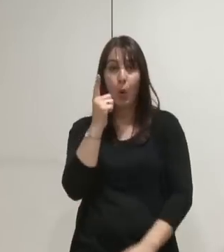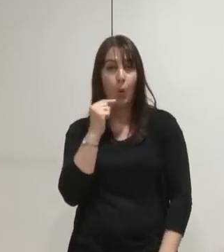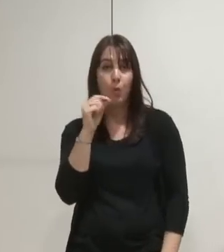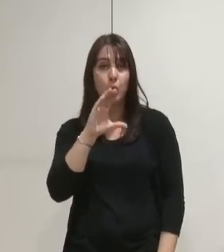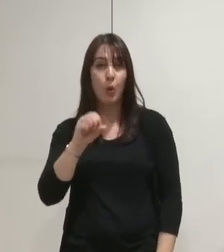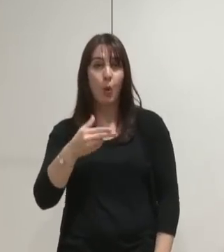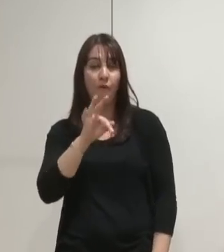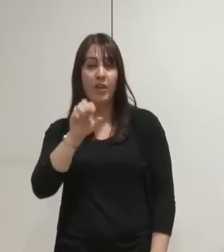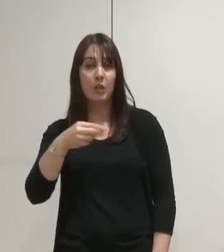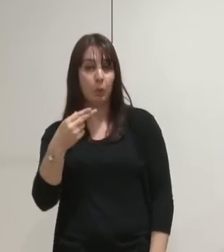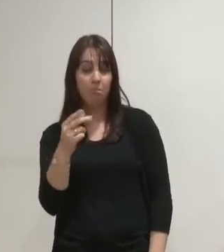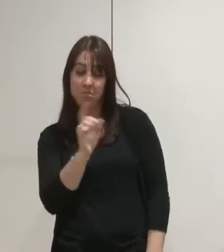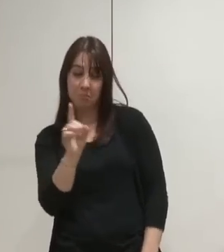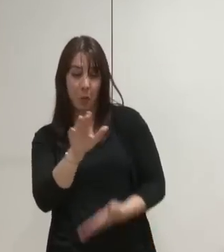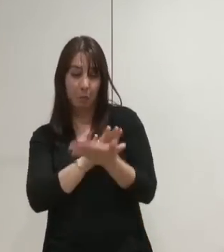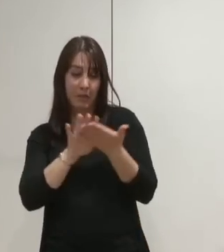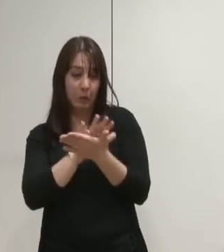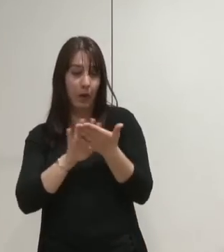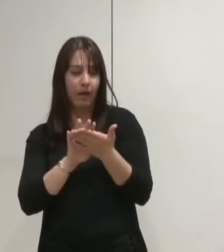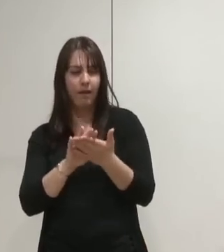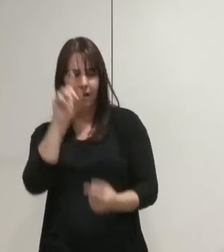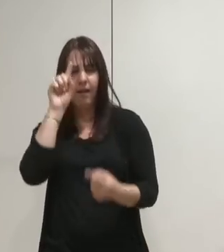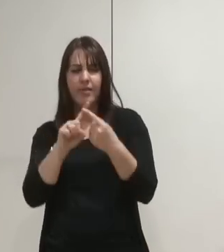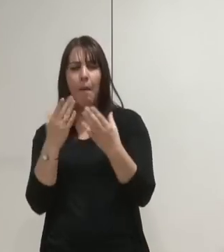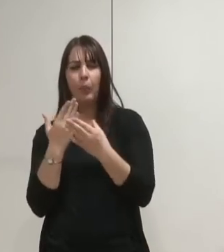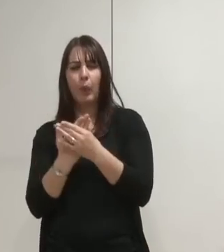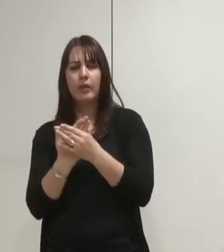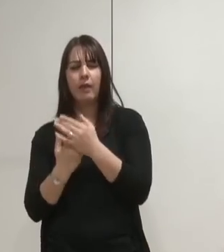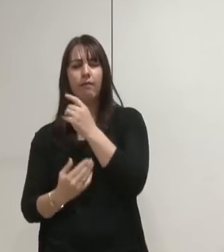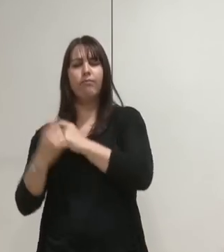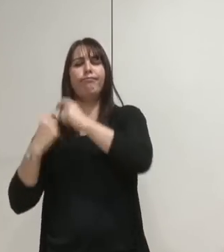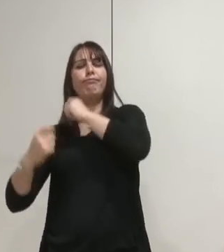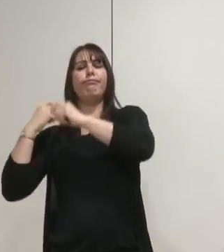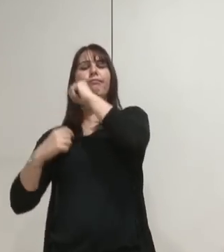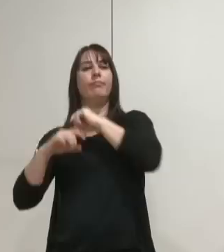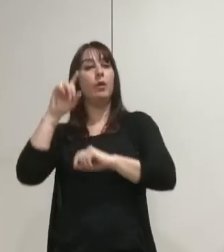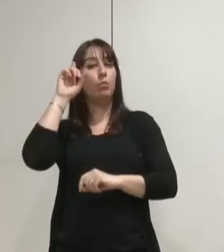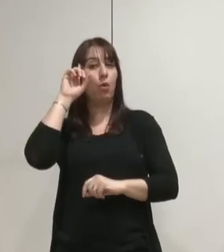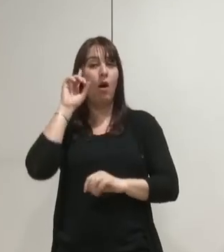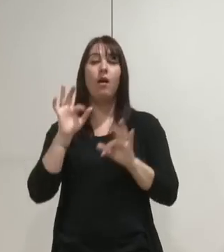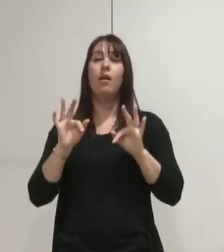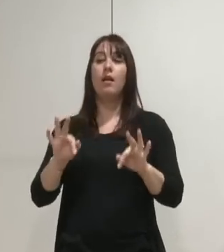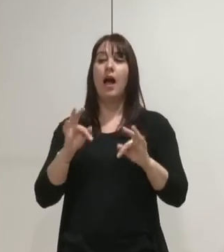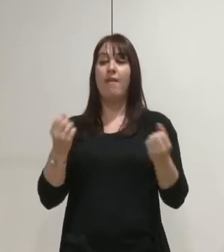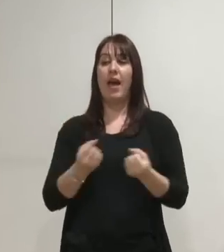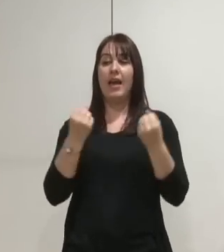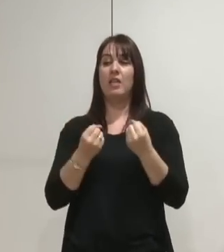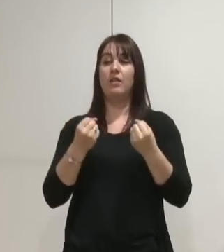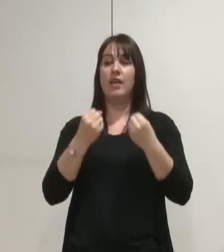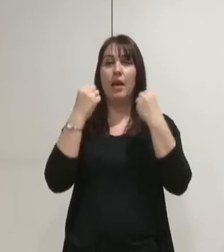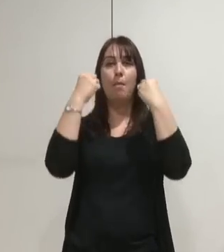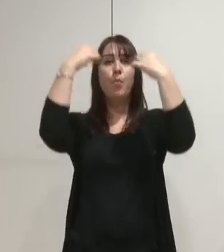là je suis désolé mais il faut revenir au début du dossier d'abord cette décision de séparation de l'activité de l'éclairage